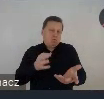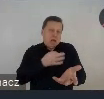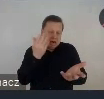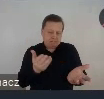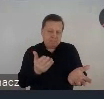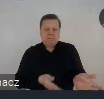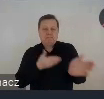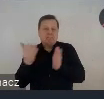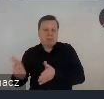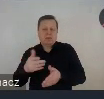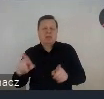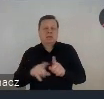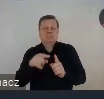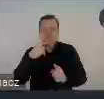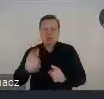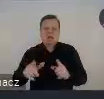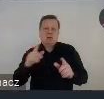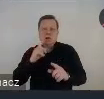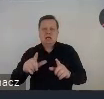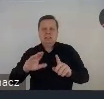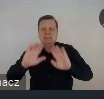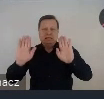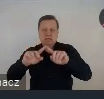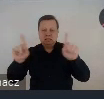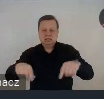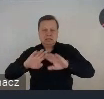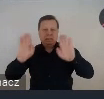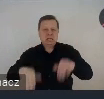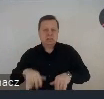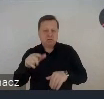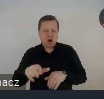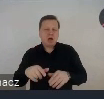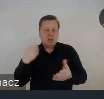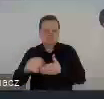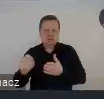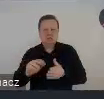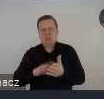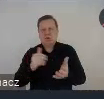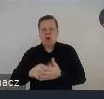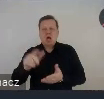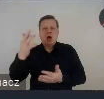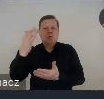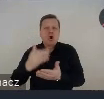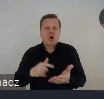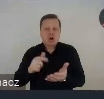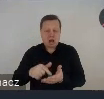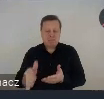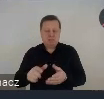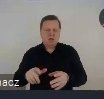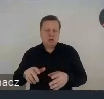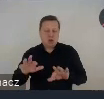Też zakupienie licencji na specjalistyczne programy komputerowe. Na przykład dużo cechów